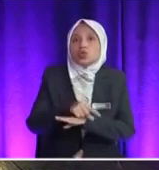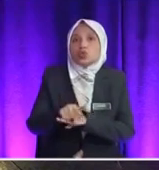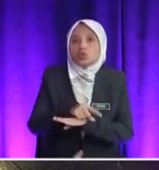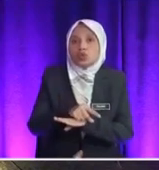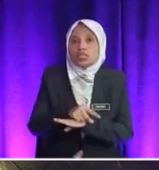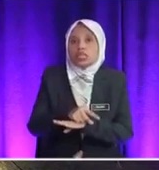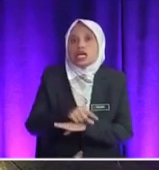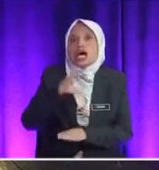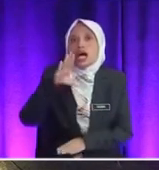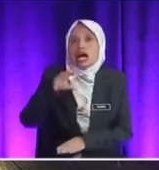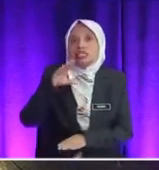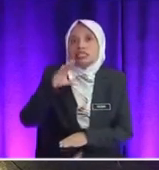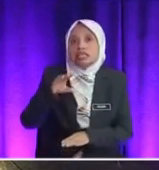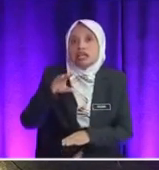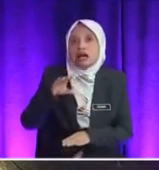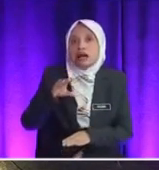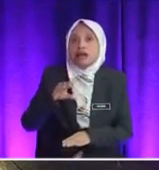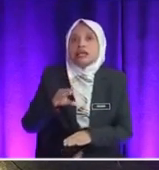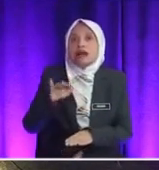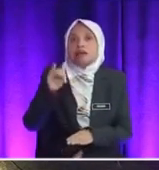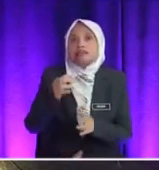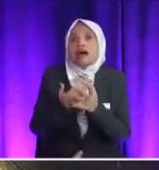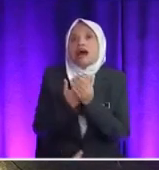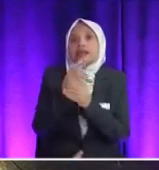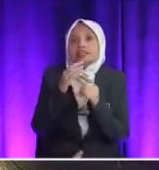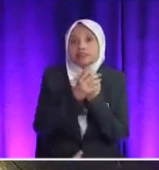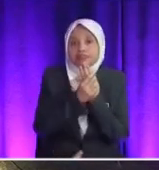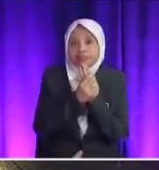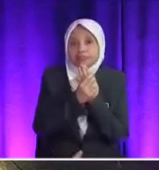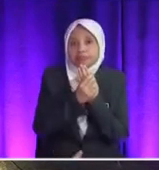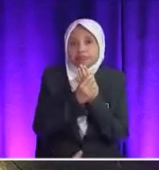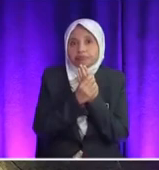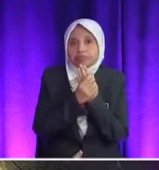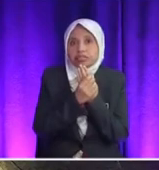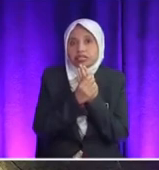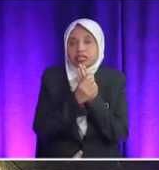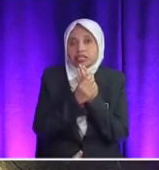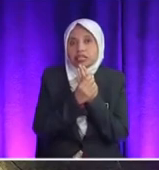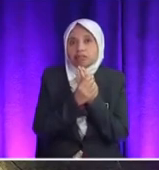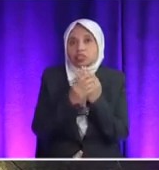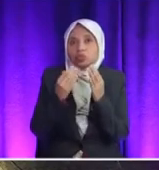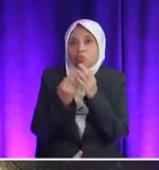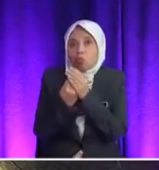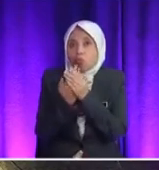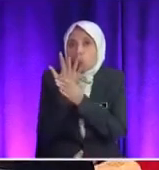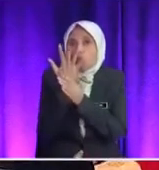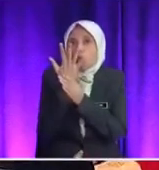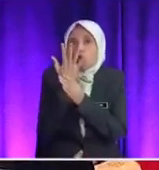ataupun kain microfiber nyatanya nih awkarin nih the Smash salon tanyain tanyain